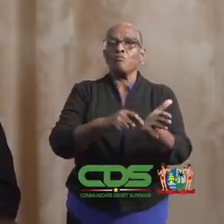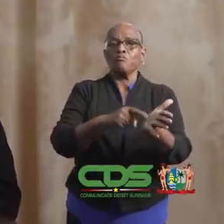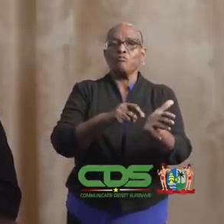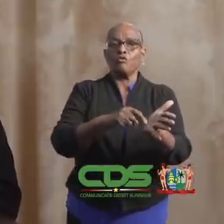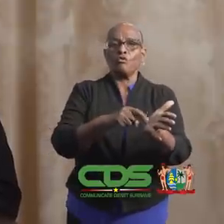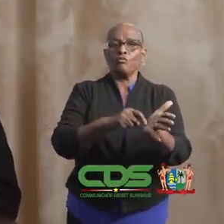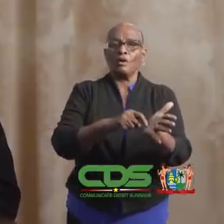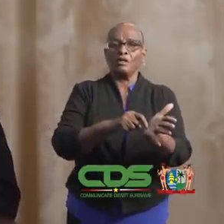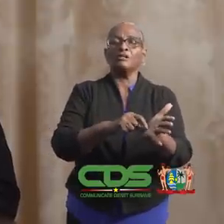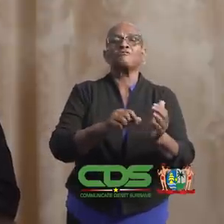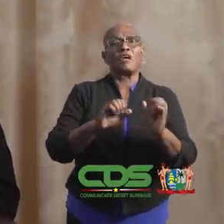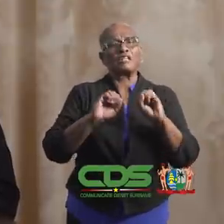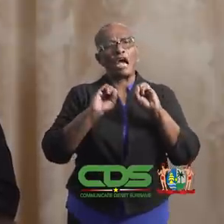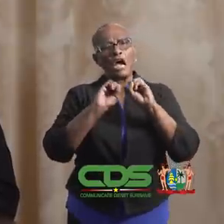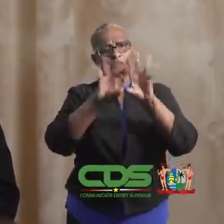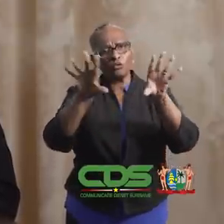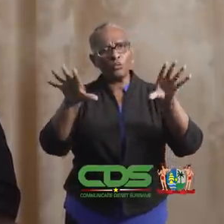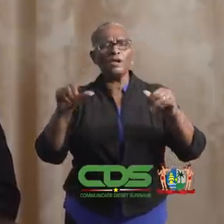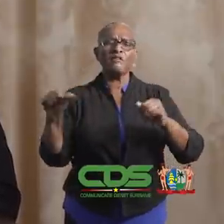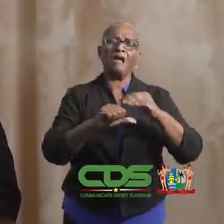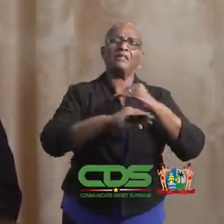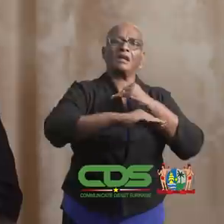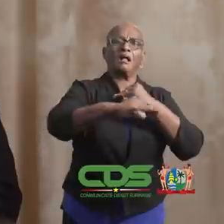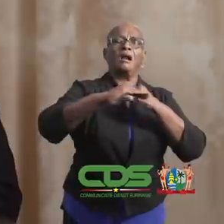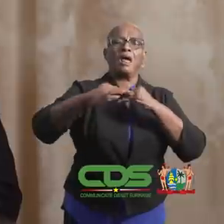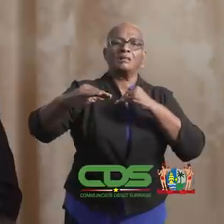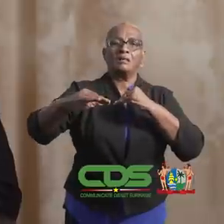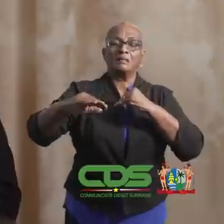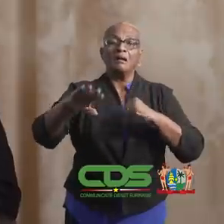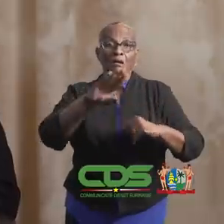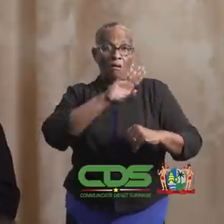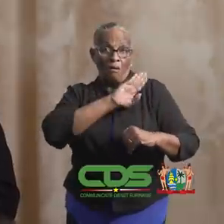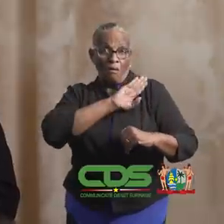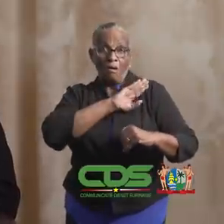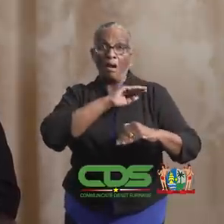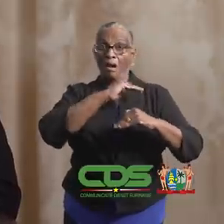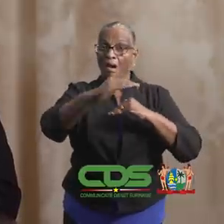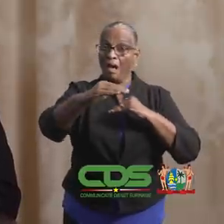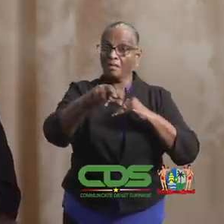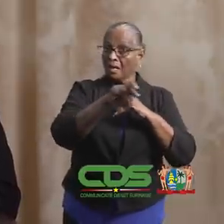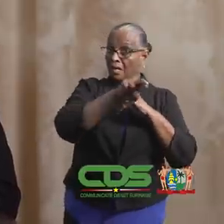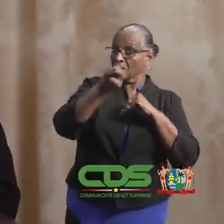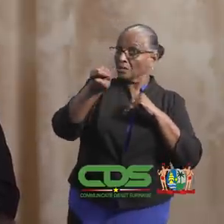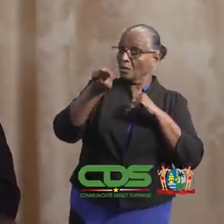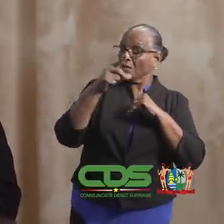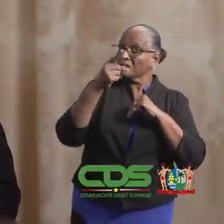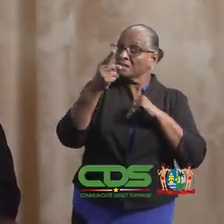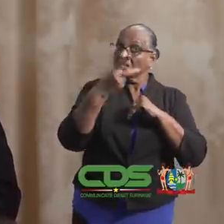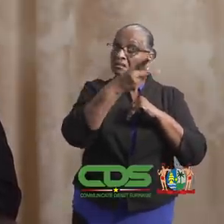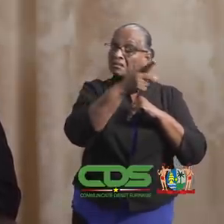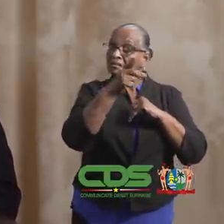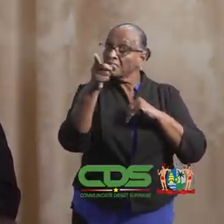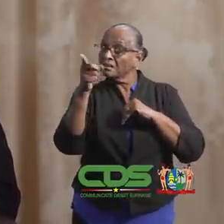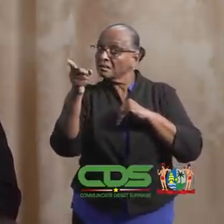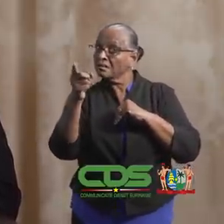van de actuele incidenties van de landen. Hierbij worden de landen naar risico geclassificeerd,